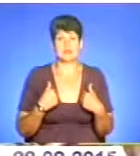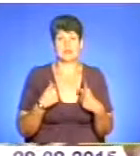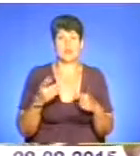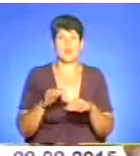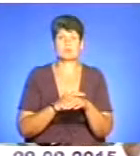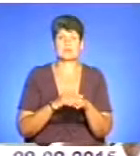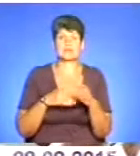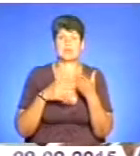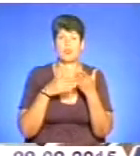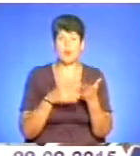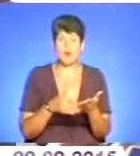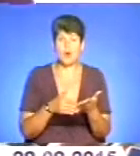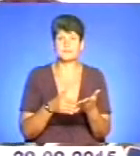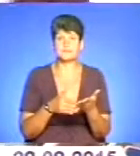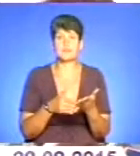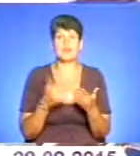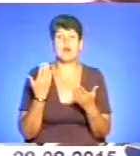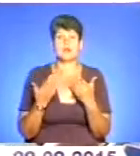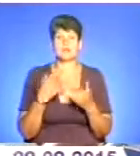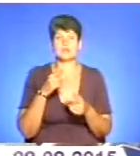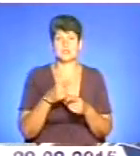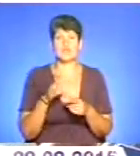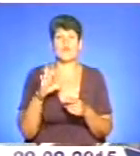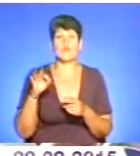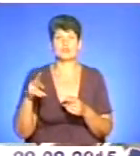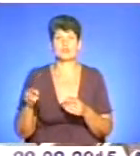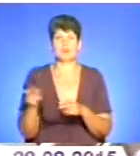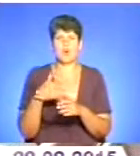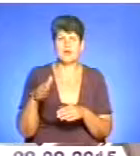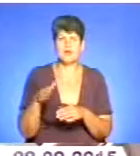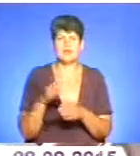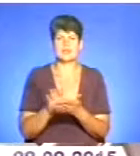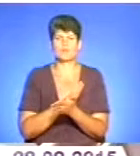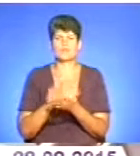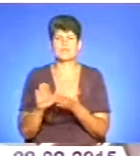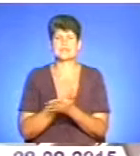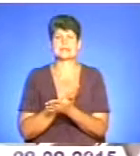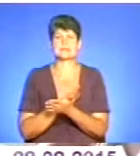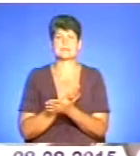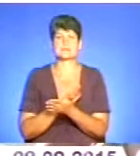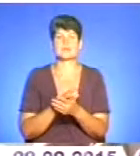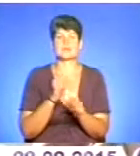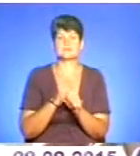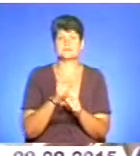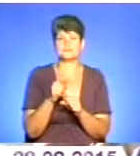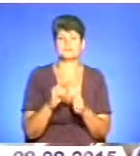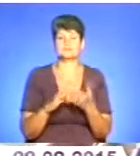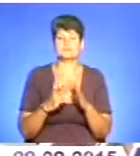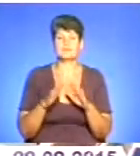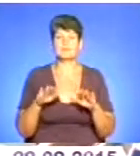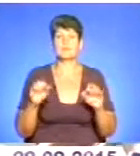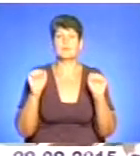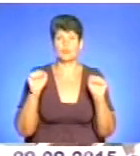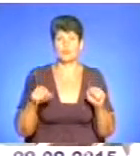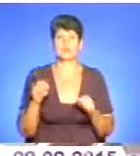допомога, але їх волонтери відновили, полакували, почистили, тобто довели до того стану, щоб дітки могли